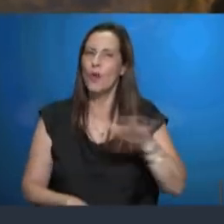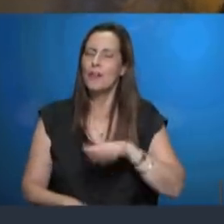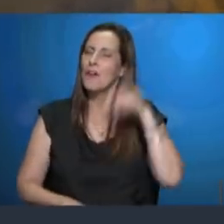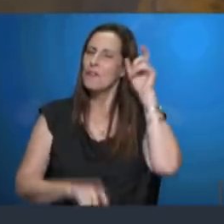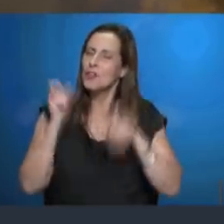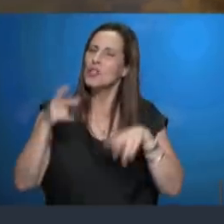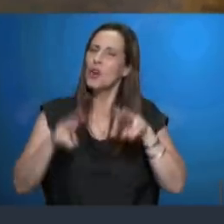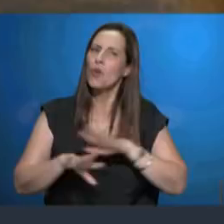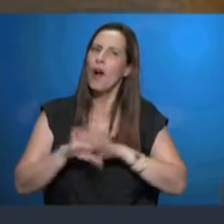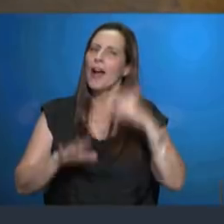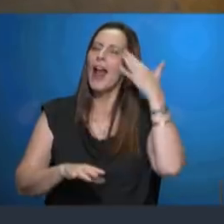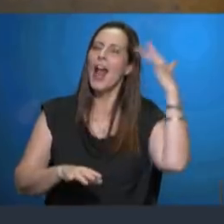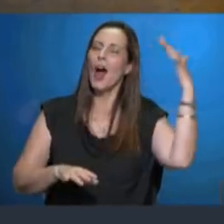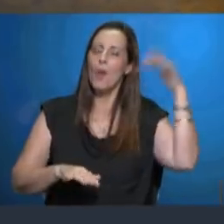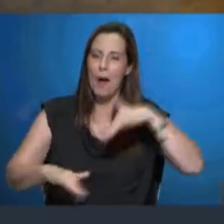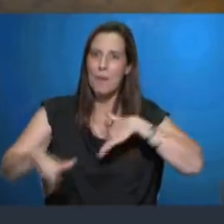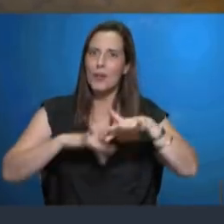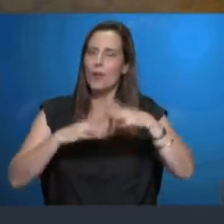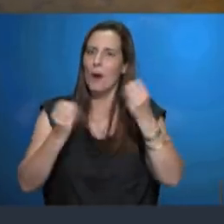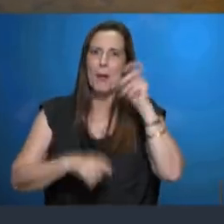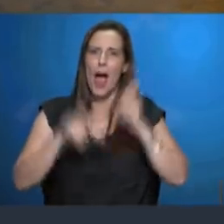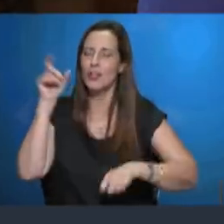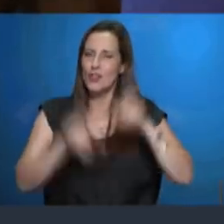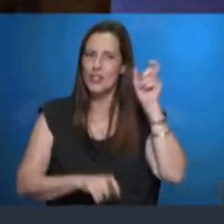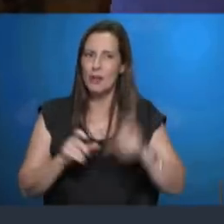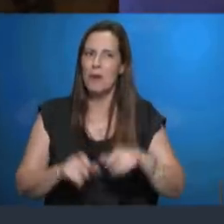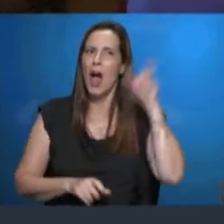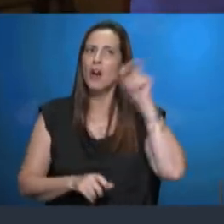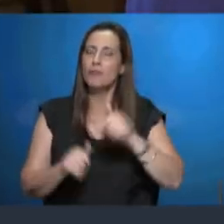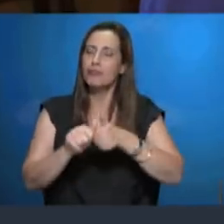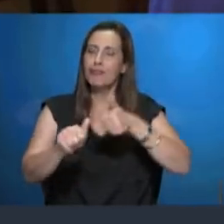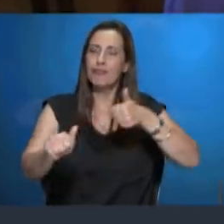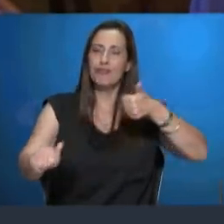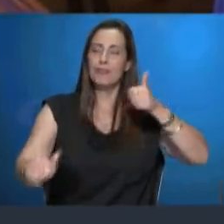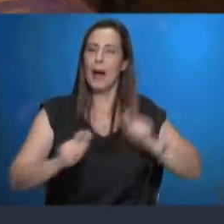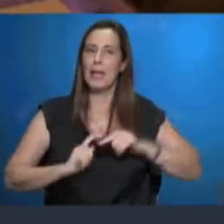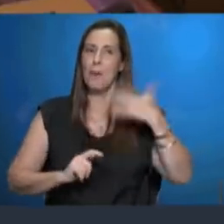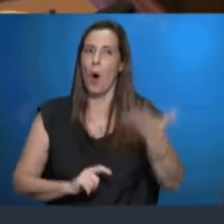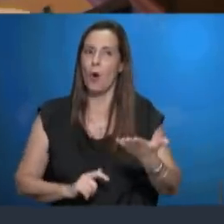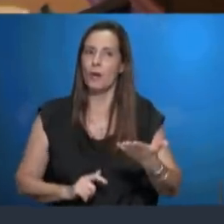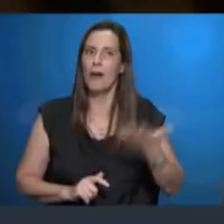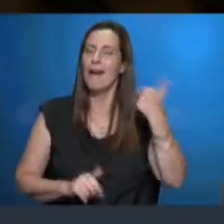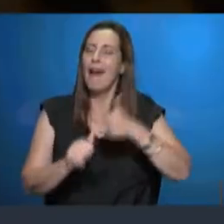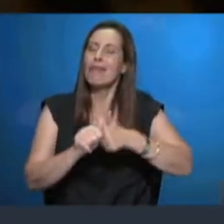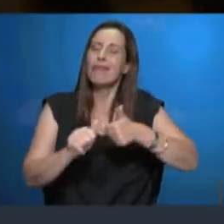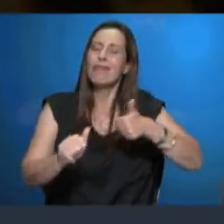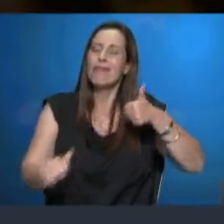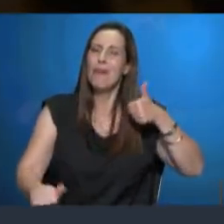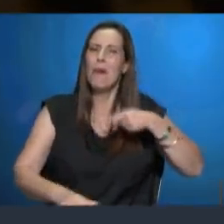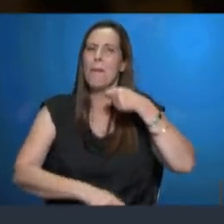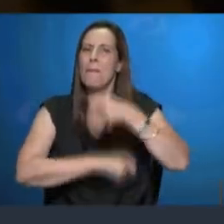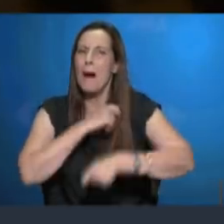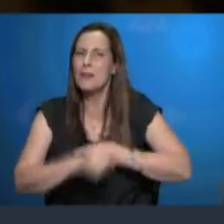והתושבים יכלו רק לחלום על מיד רחוב שוקק במושבה. אנשים היו עומדים בתור בחוץ. כן? היה תור עצום, בר